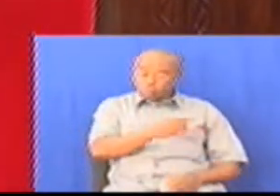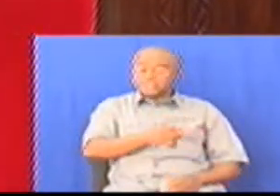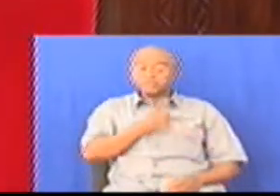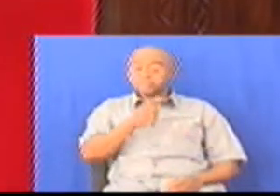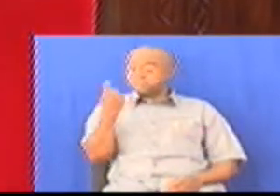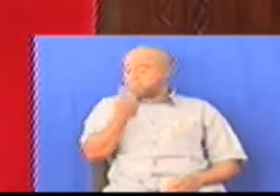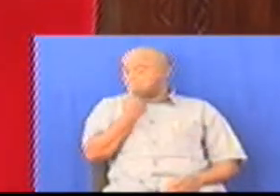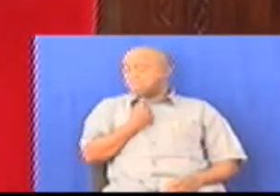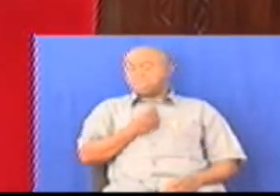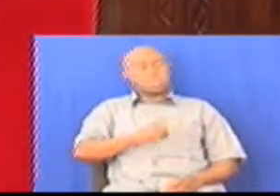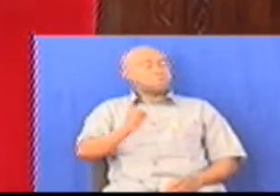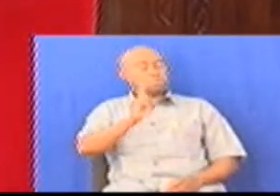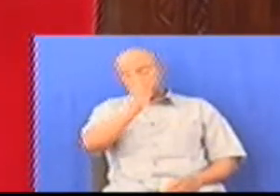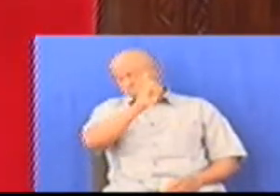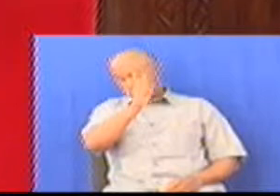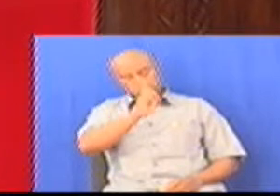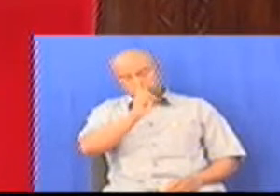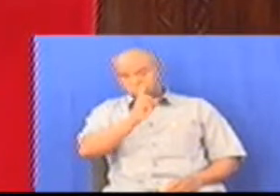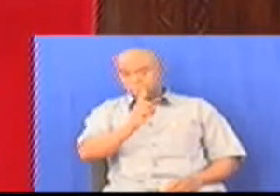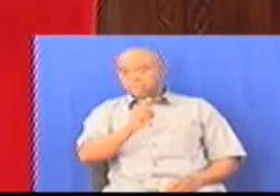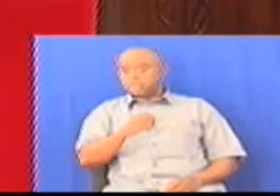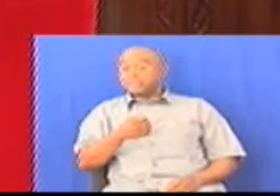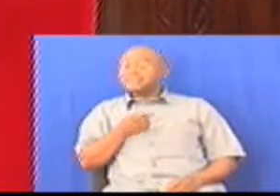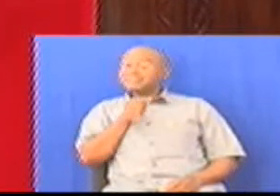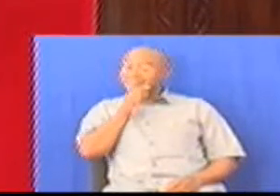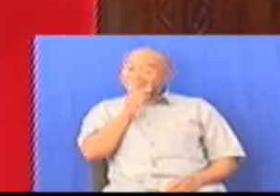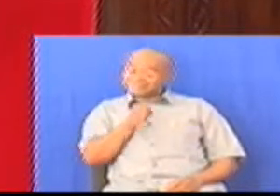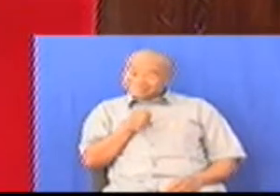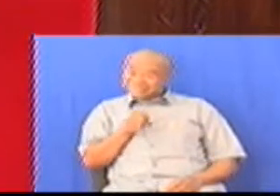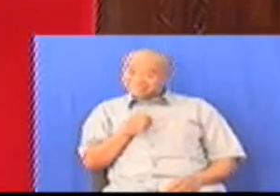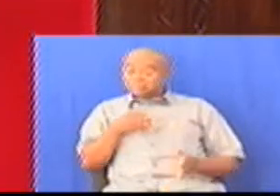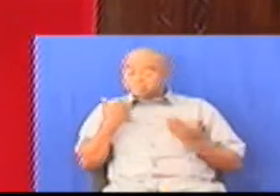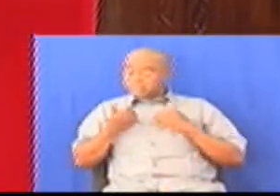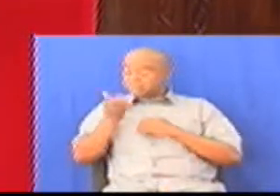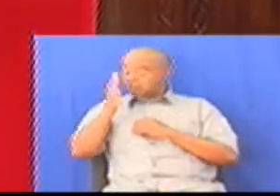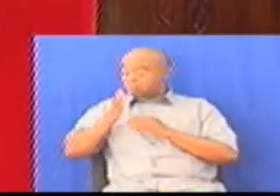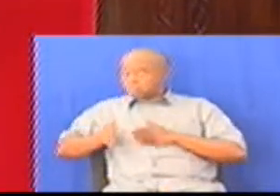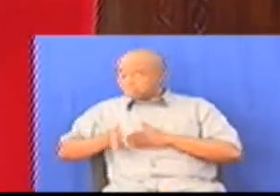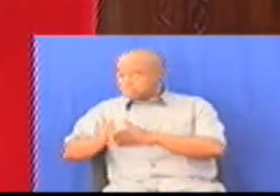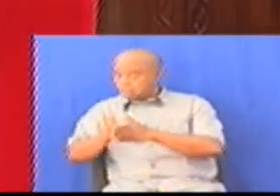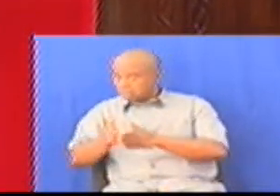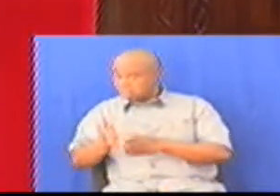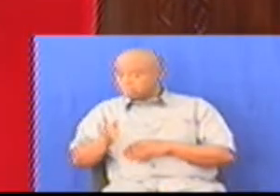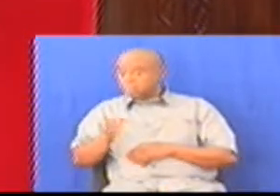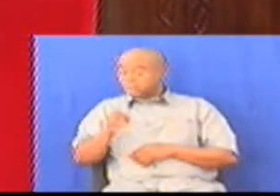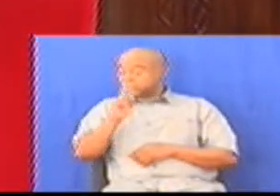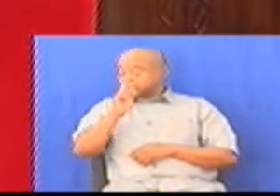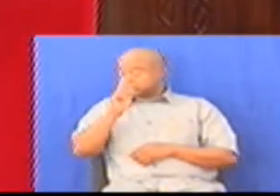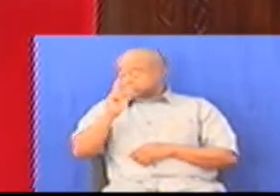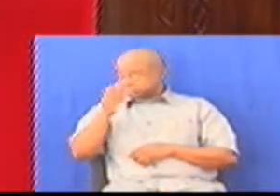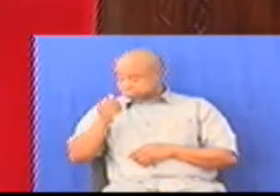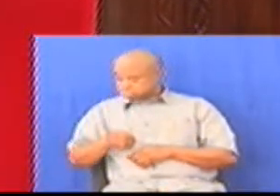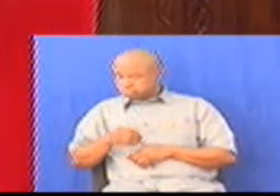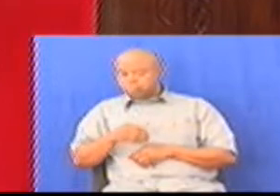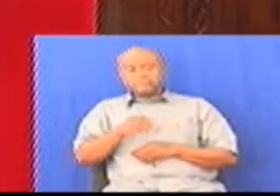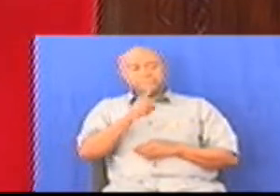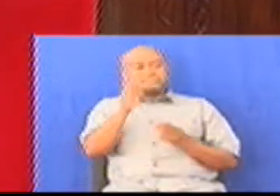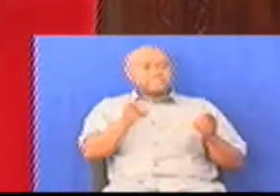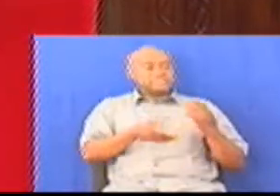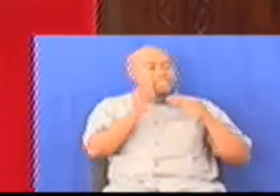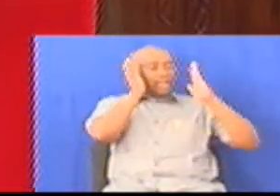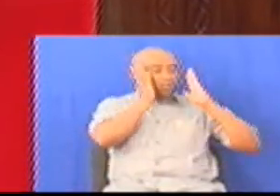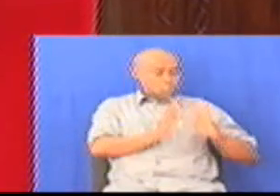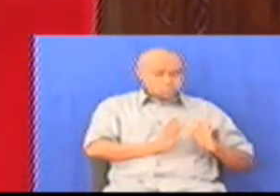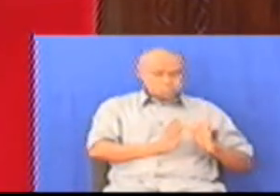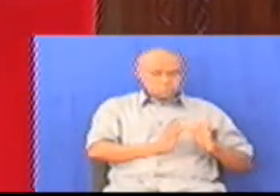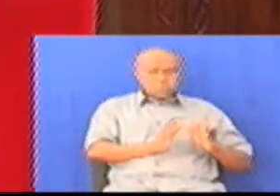kushirikisha mamlaka hizo kwenye maamuzi kinafedhesha mamlaka ya serikali za mitaa na kinafanya mahusiano kati ya serikali za mitaa kuwa kati na serikali kuu